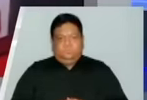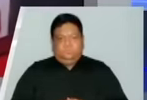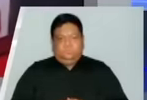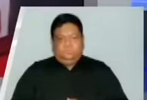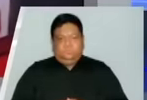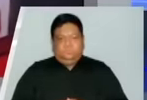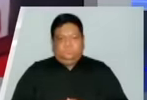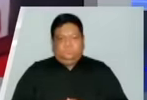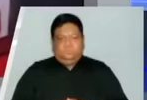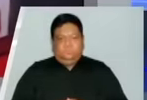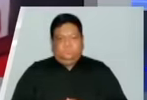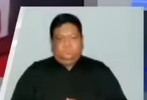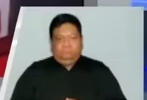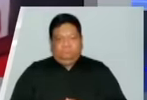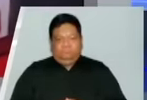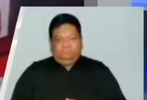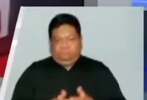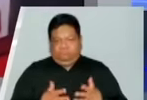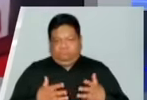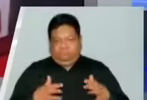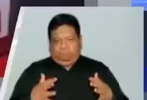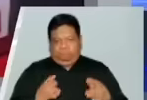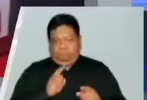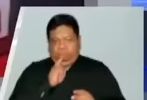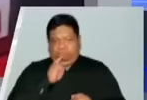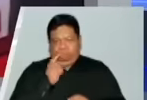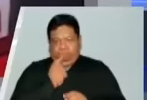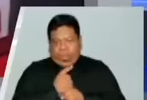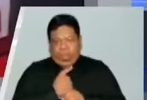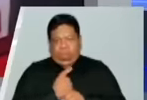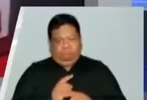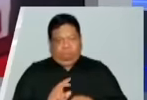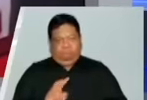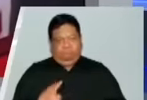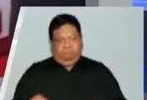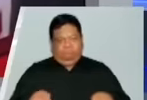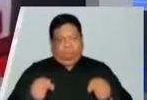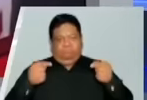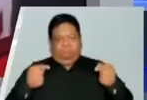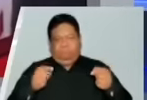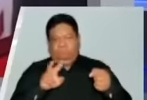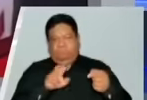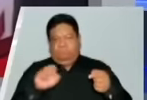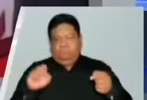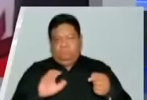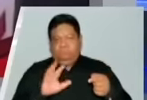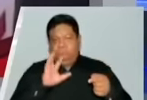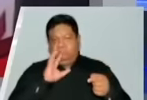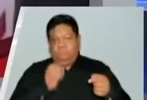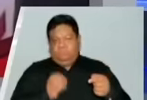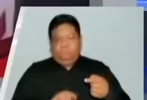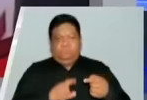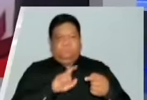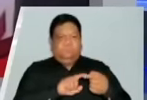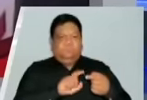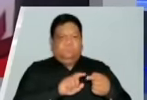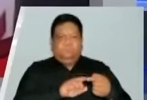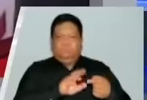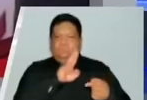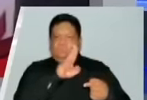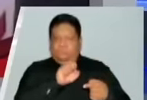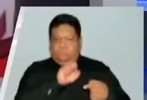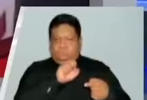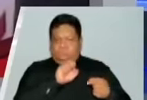Kumpirmado na ang muling pag-aharap sa 2024 U.S. presidential elections ni na U.S. President Joe Biden at